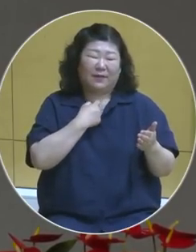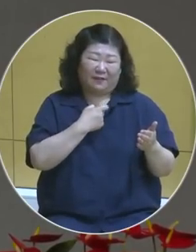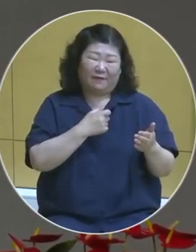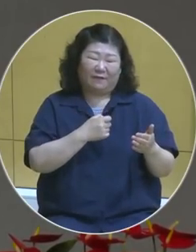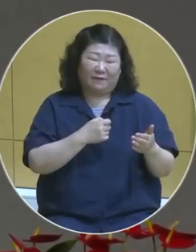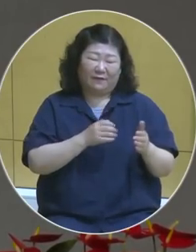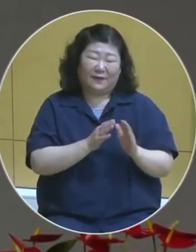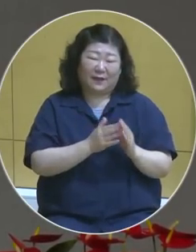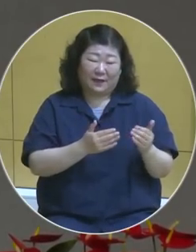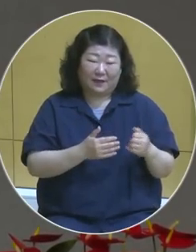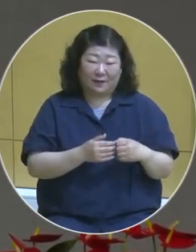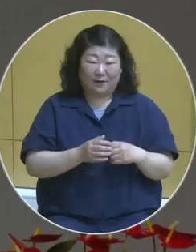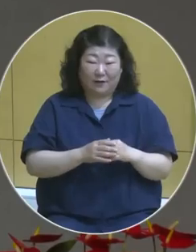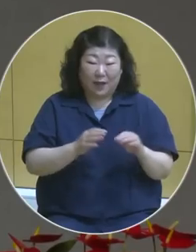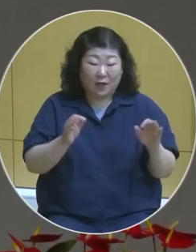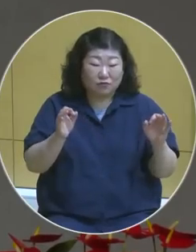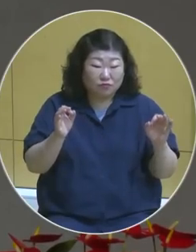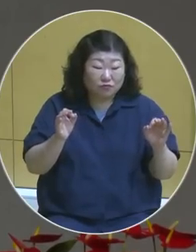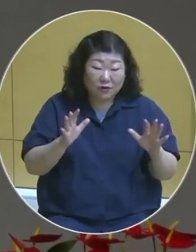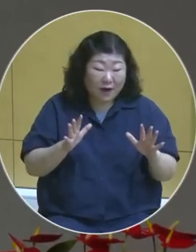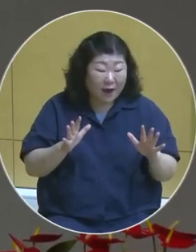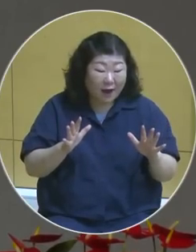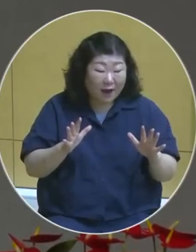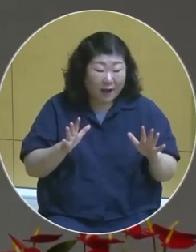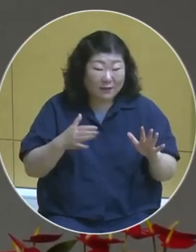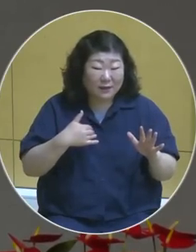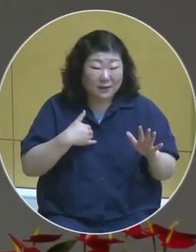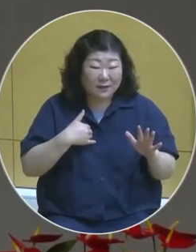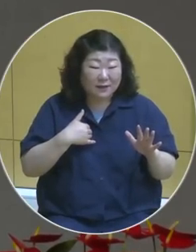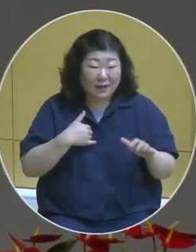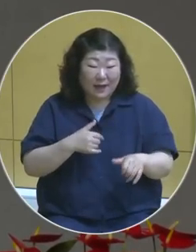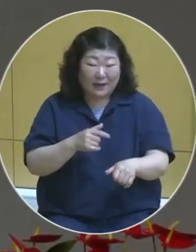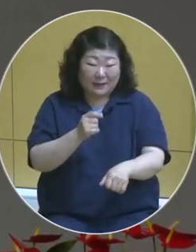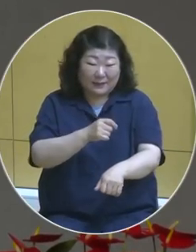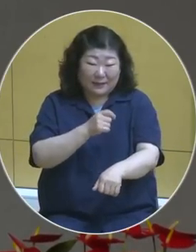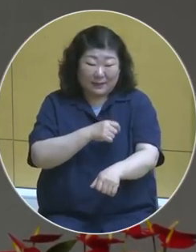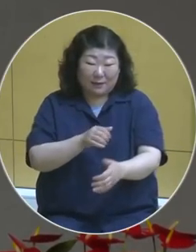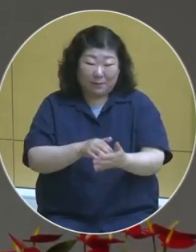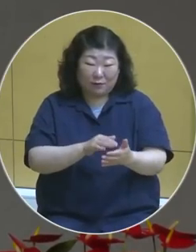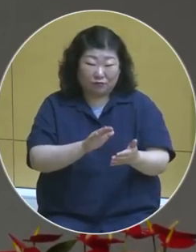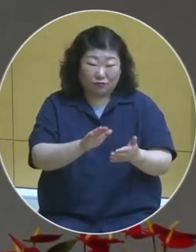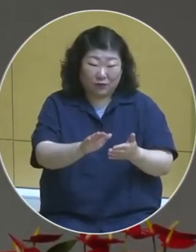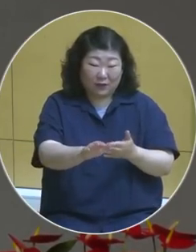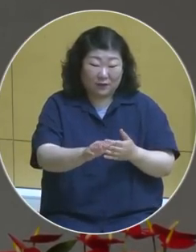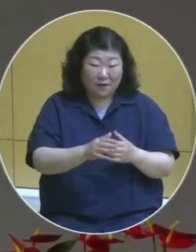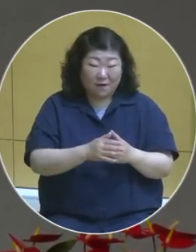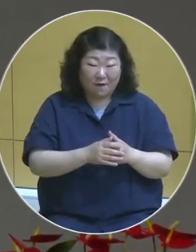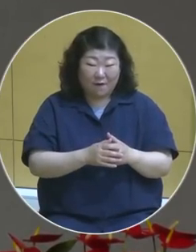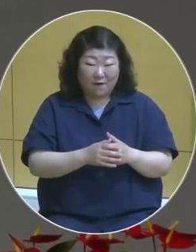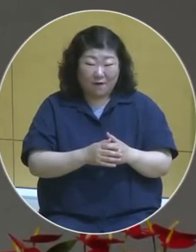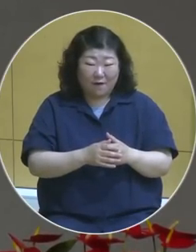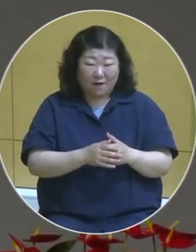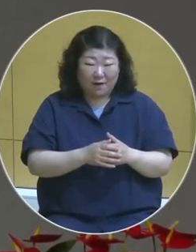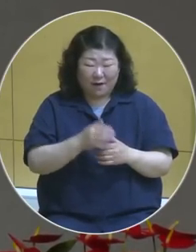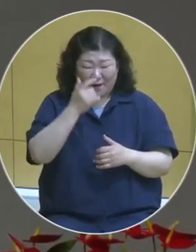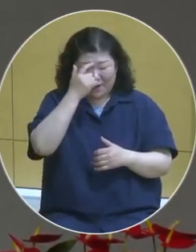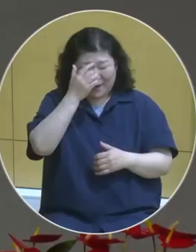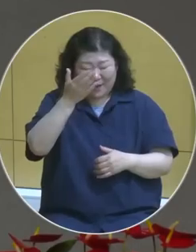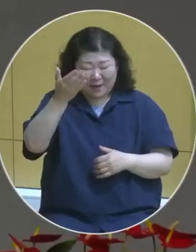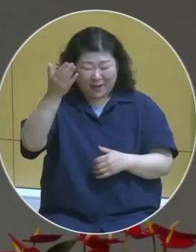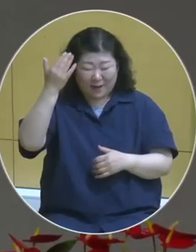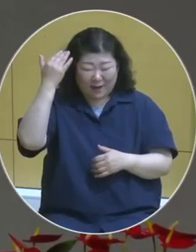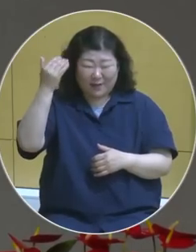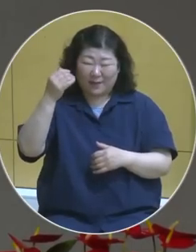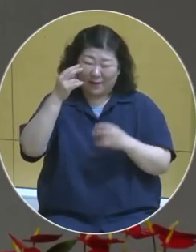마음속에 옛날로 싹 돌아갔어요. 침을 맞고 나서 이렇게 있으면서 시간 있지 않습니까? 옛날로 돌아갔어요.